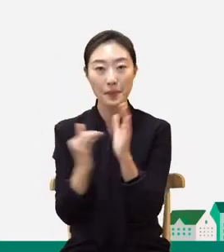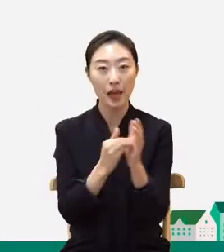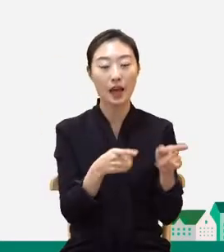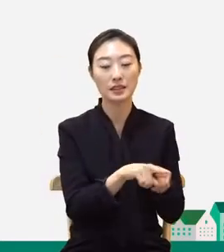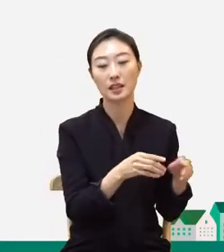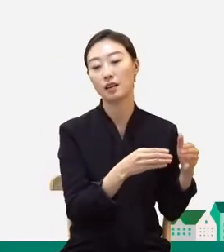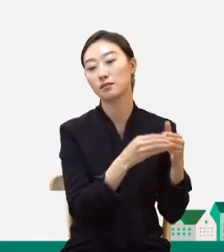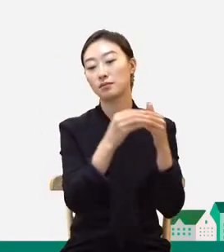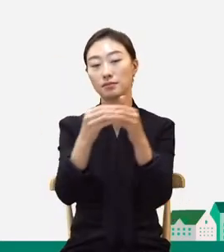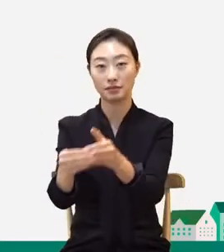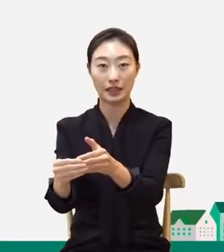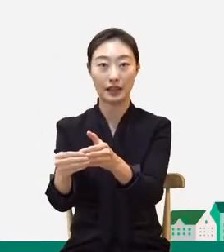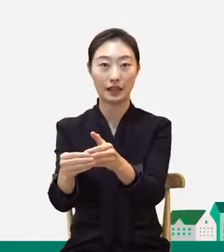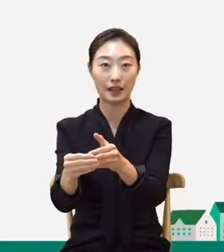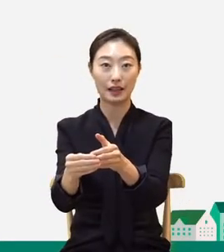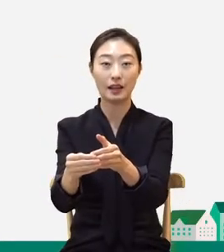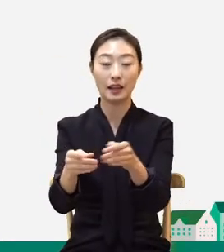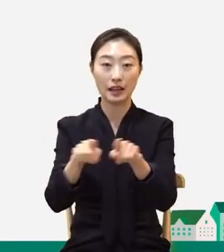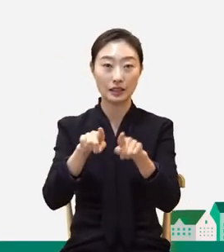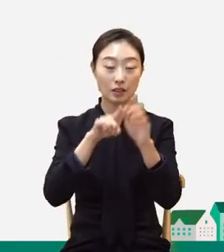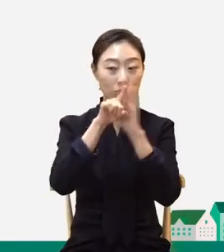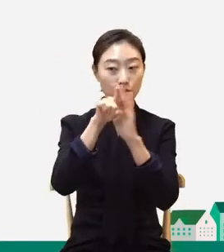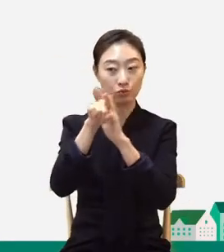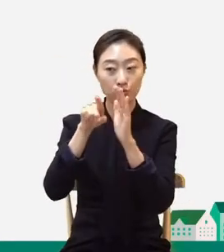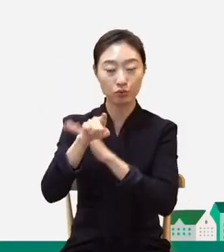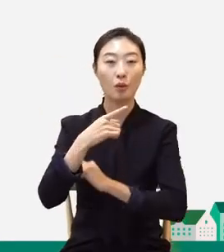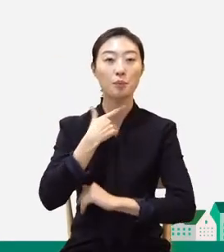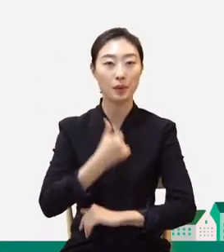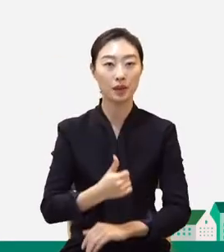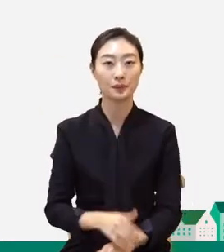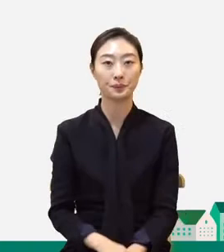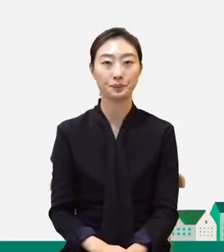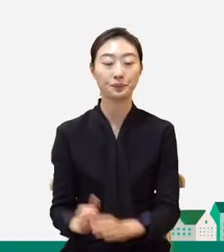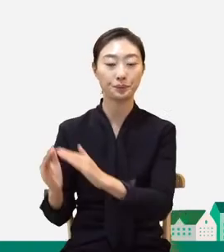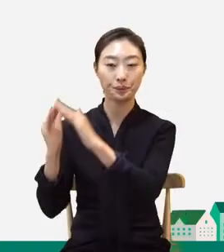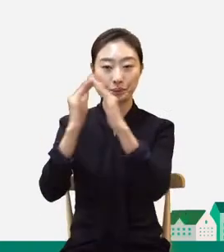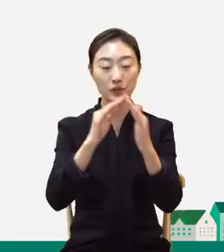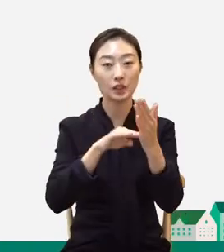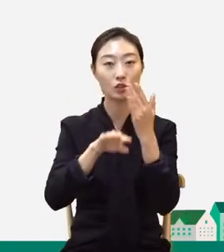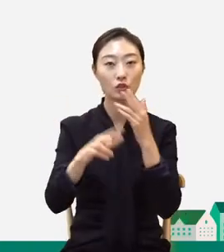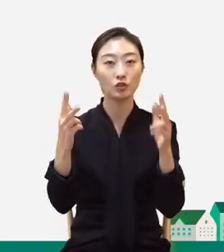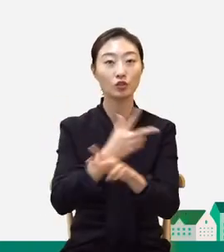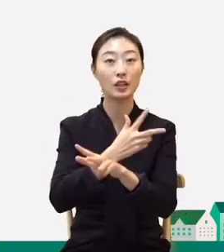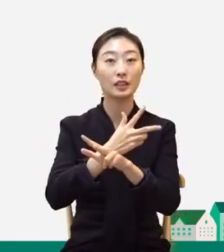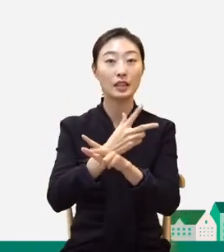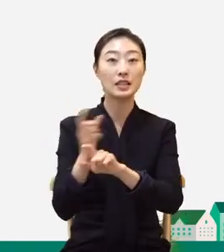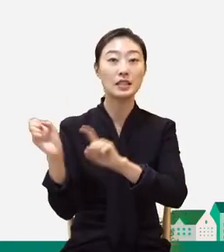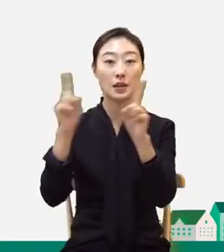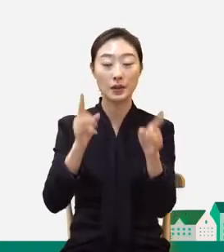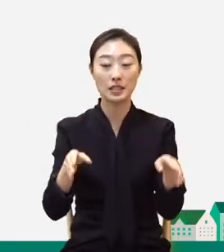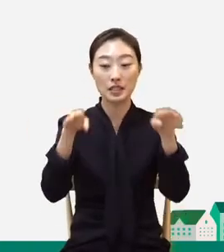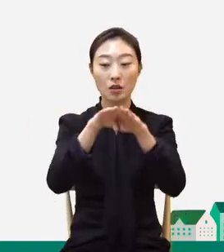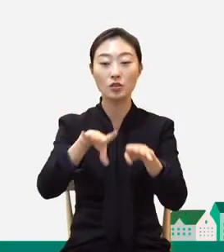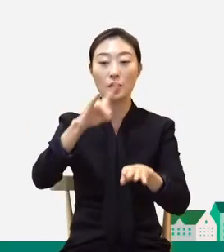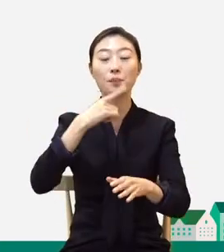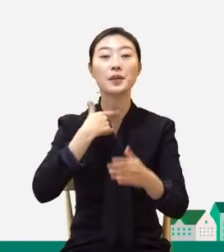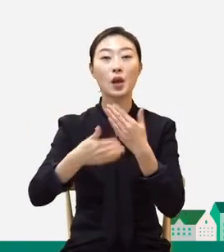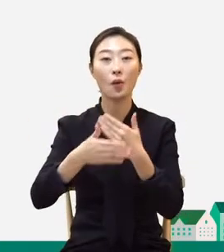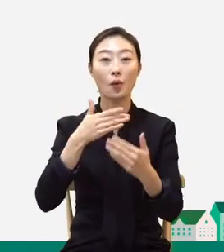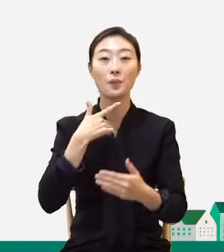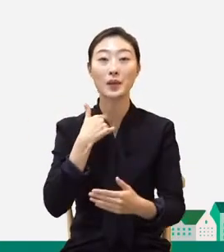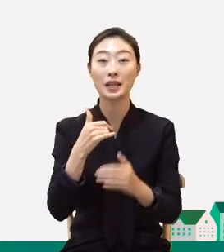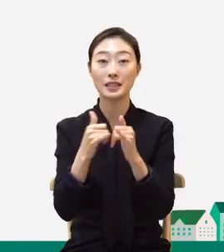외래에 같이 가기도 했었습니다. 또 입주 후에 주간재활시설을 처음 이용하시는 분이 계셨는데 그분 같은